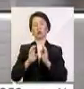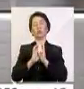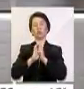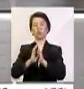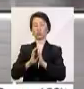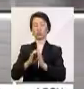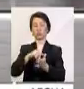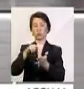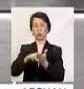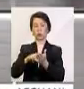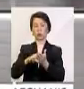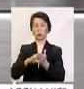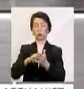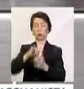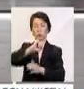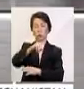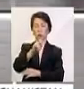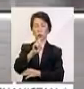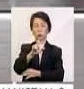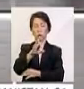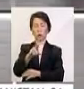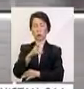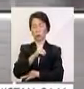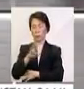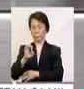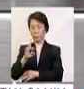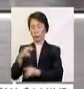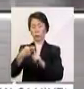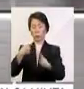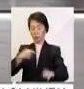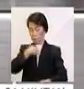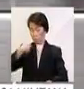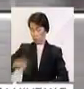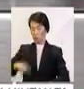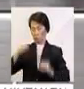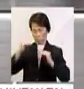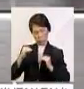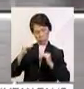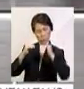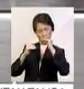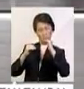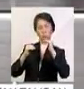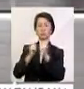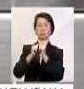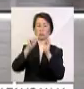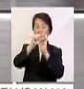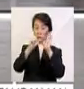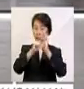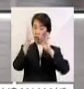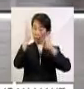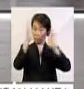contoh inisiatif jalur dan jalan BRI, pelaburan dari China perlu diseimbangkan antara agenda